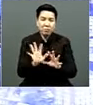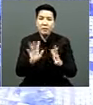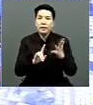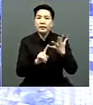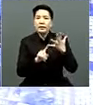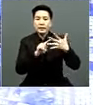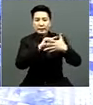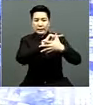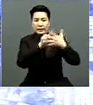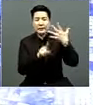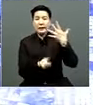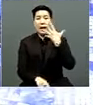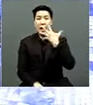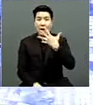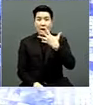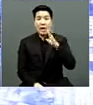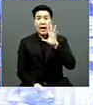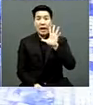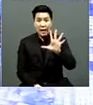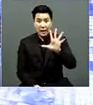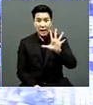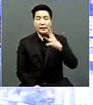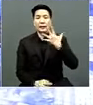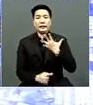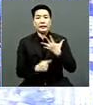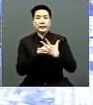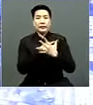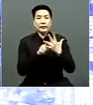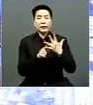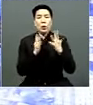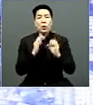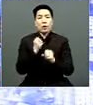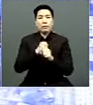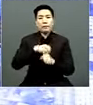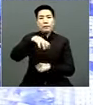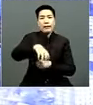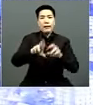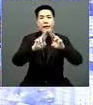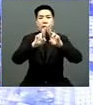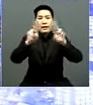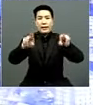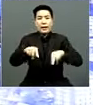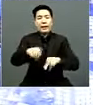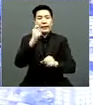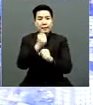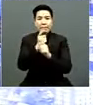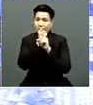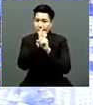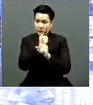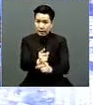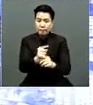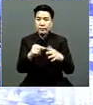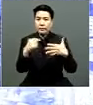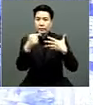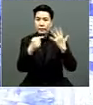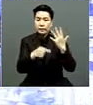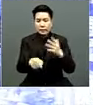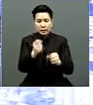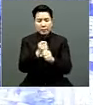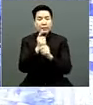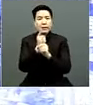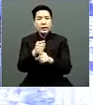ง5ข้อนี้ส่วนที่เป็นผู้ทำกิจการต่างๆเหล่านั้นต้องปฏิบัติให้ได้เขาจะเป็นผู้กำหนด